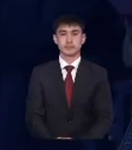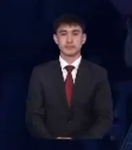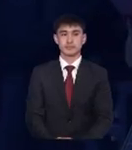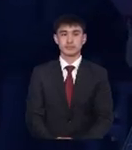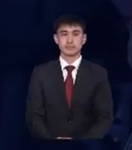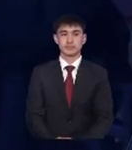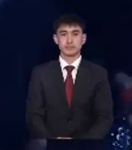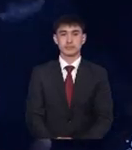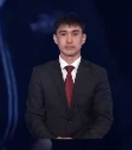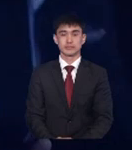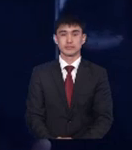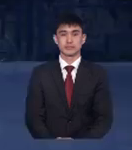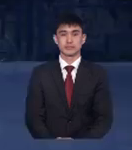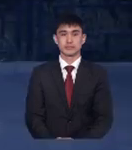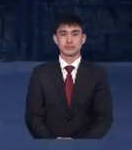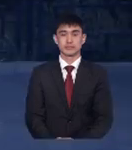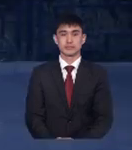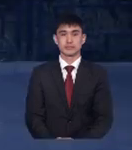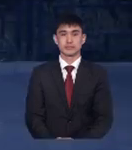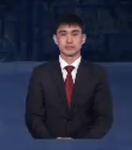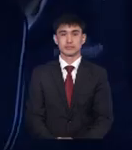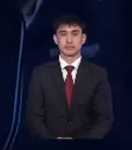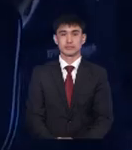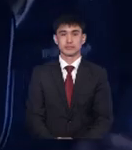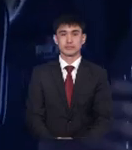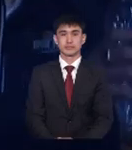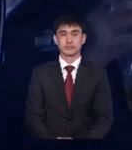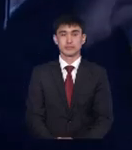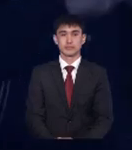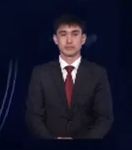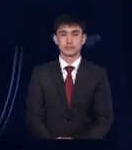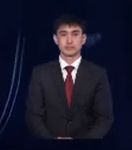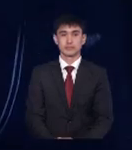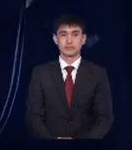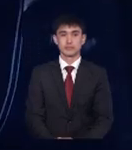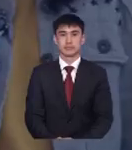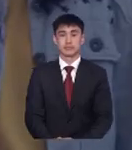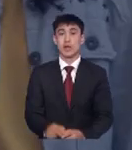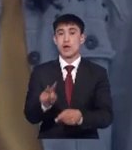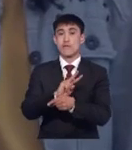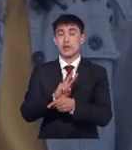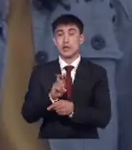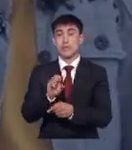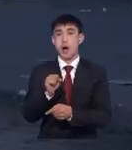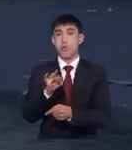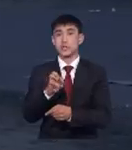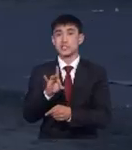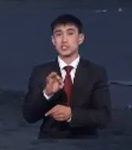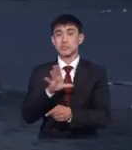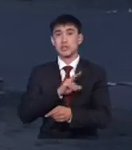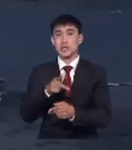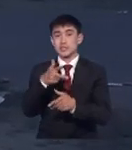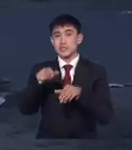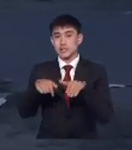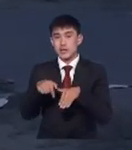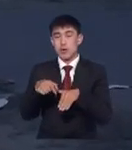Наларыңыз не? Ят емес пе? На жердің бәрі шашып отқан еш? Ау. Фильм «Аула сақшылары» был снят в областном